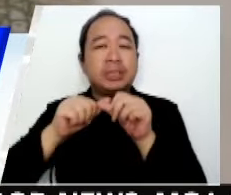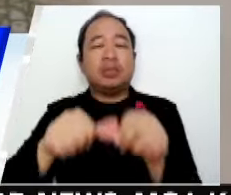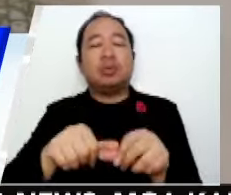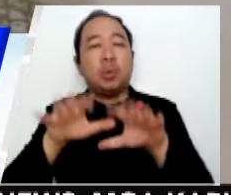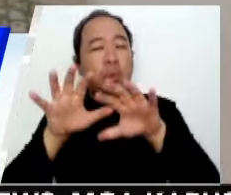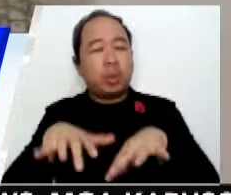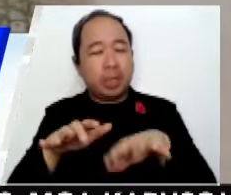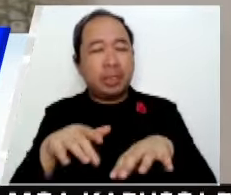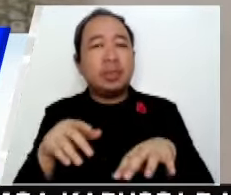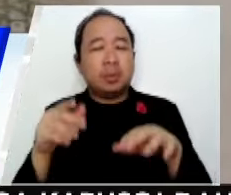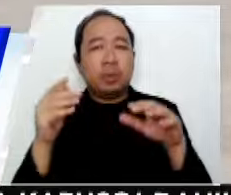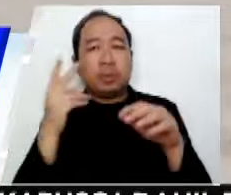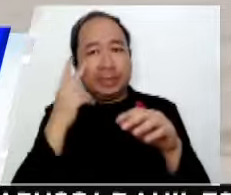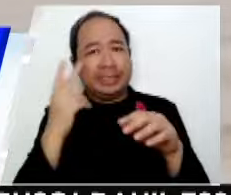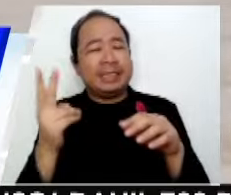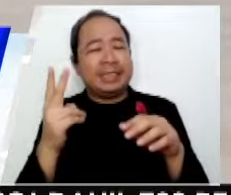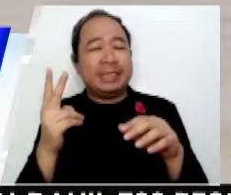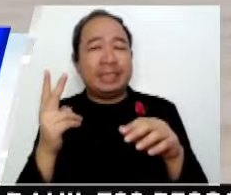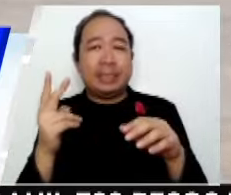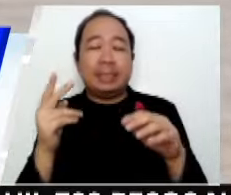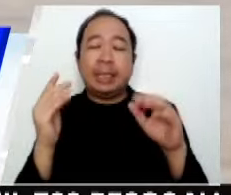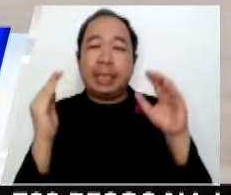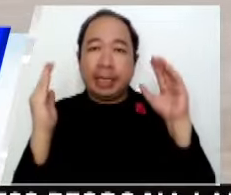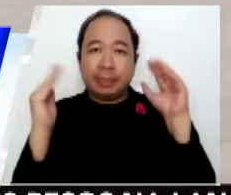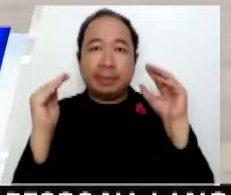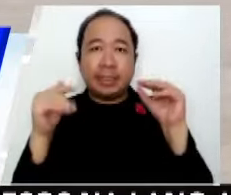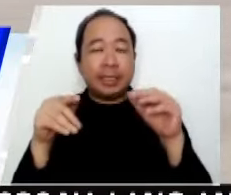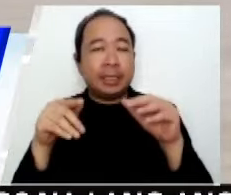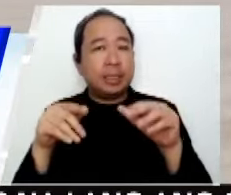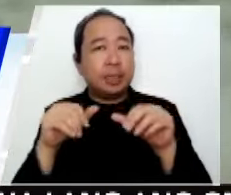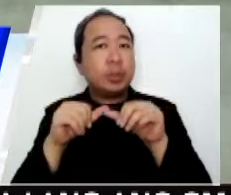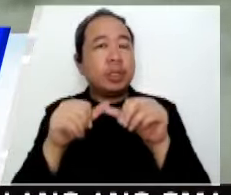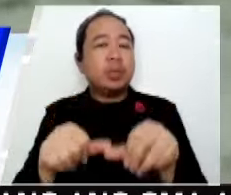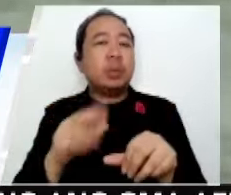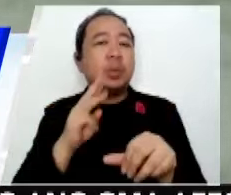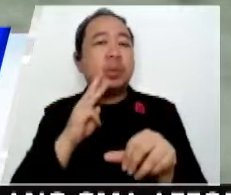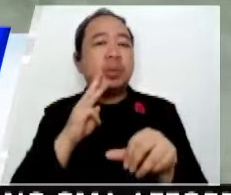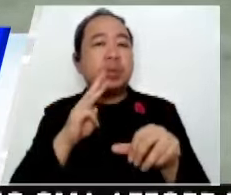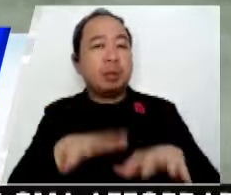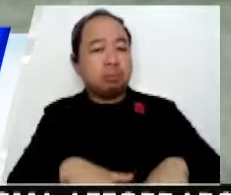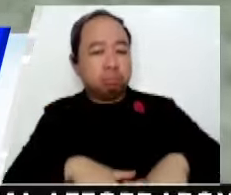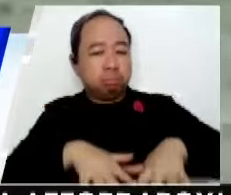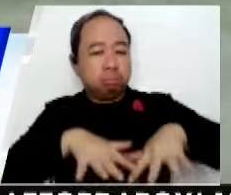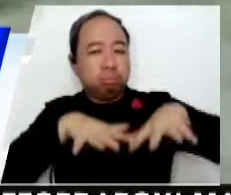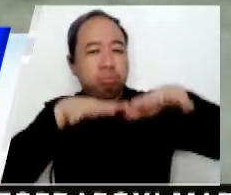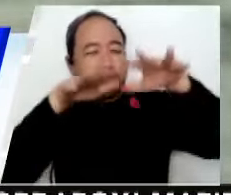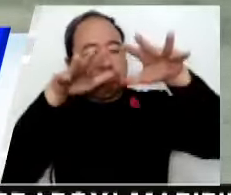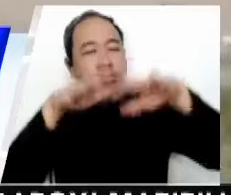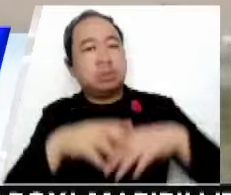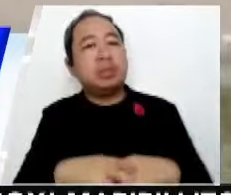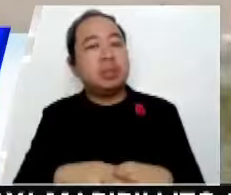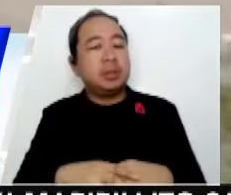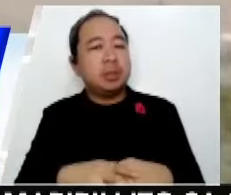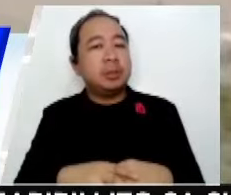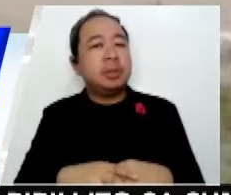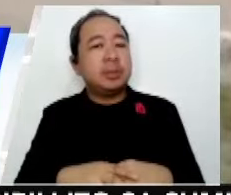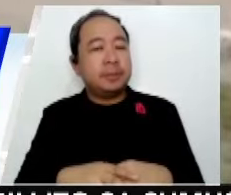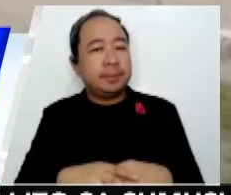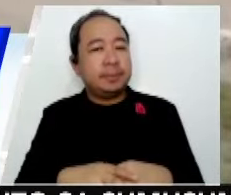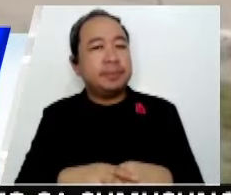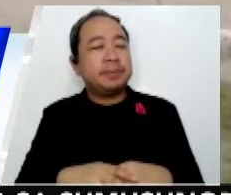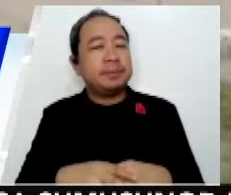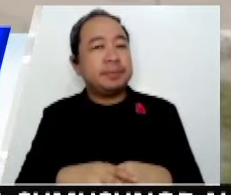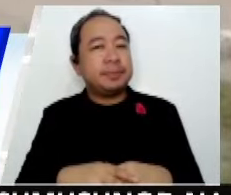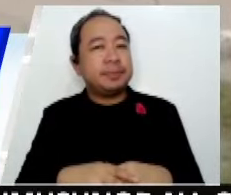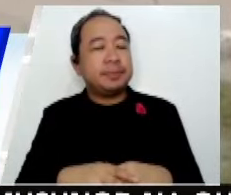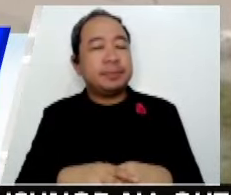tubig na binuhos sa Sierra Madre and nagkarabal yung Mount of Rangers babagsak dito sa Cagayan.